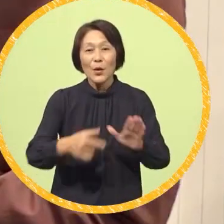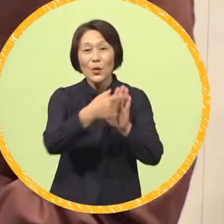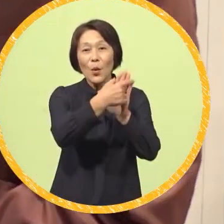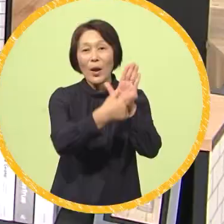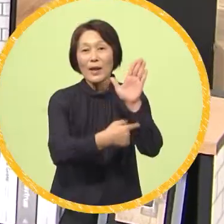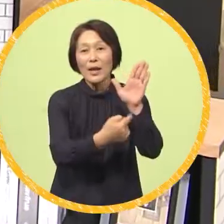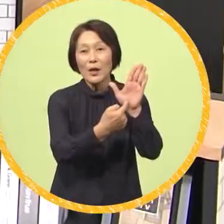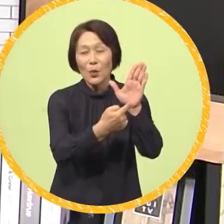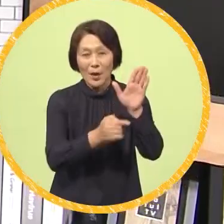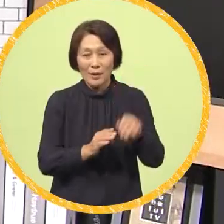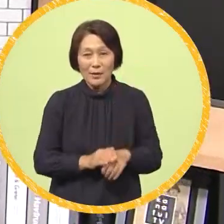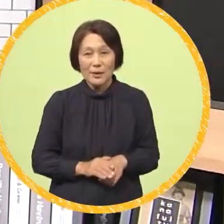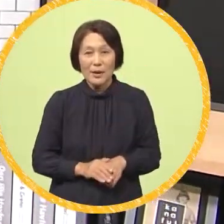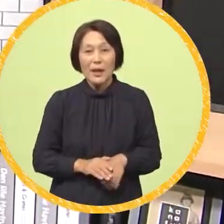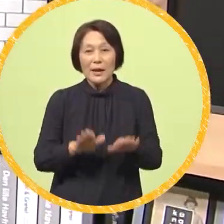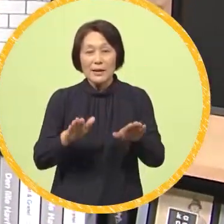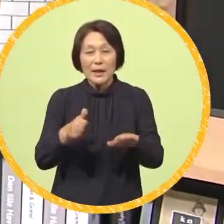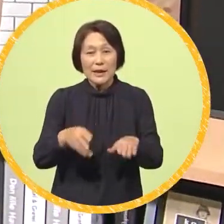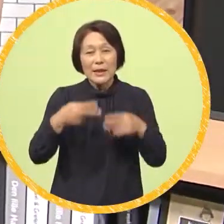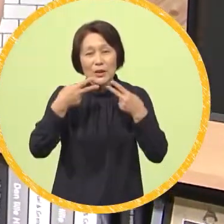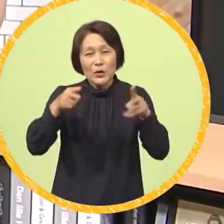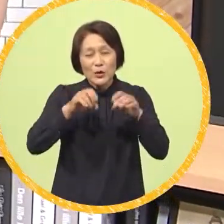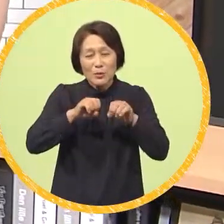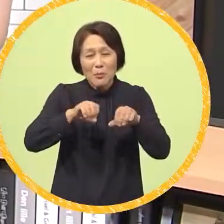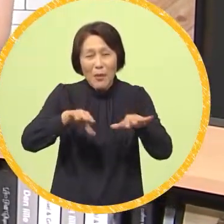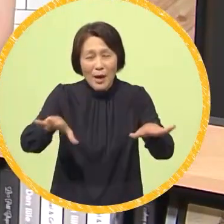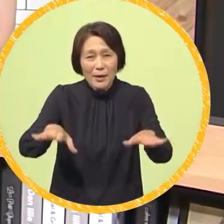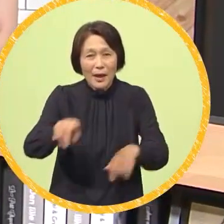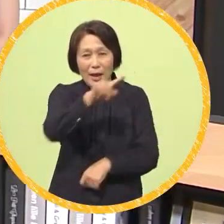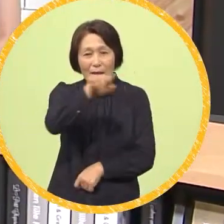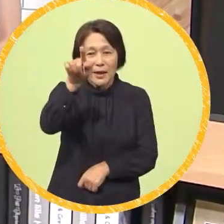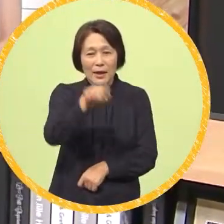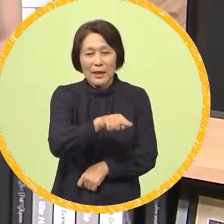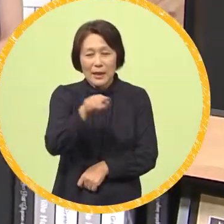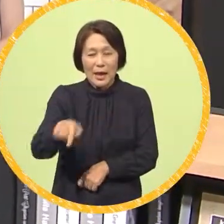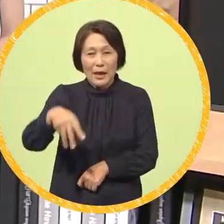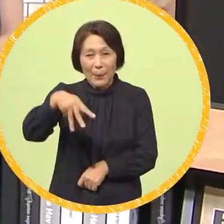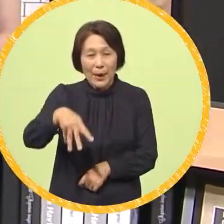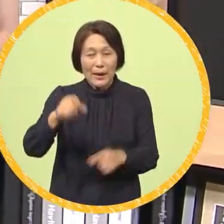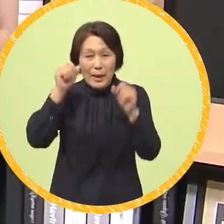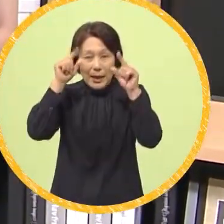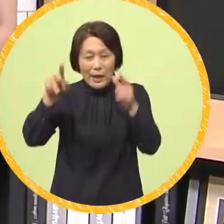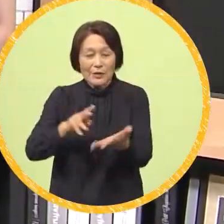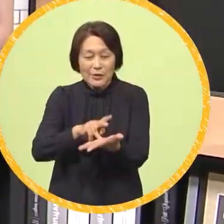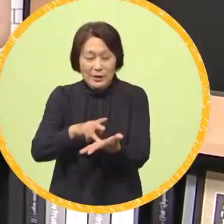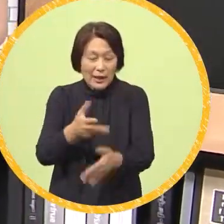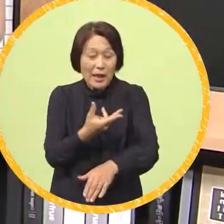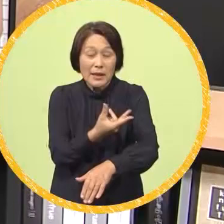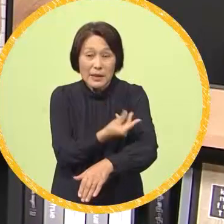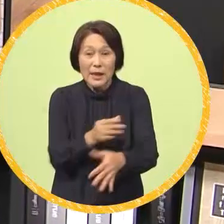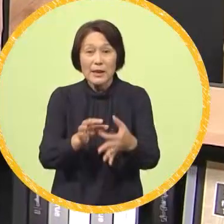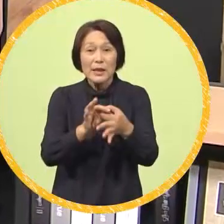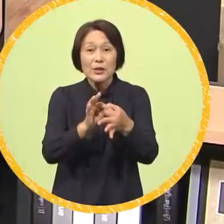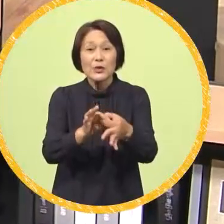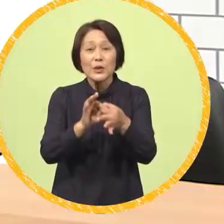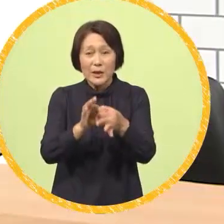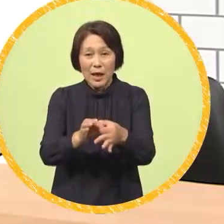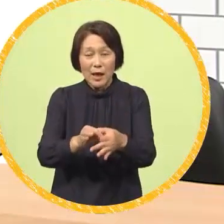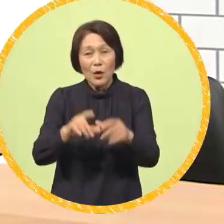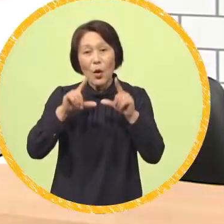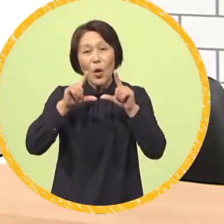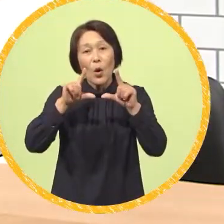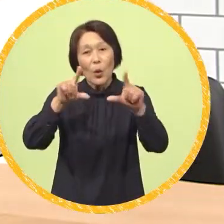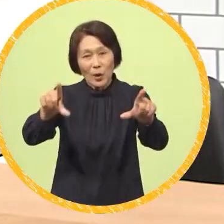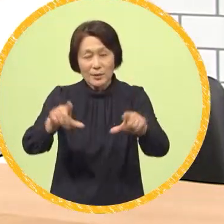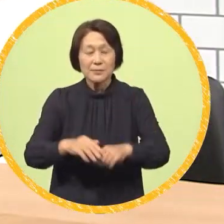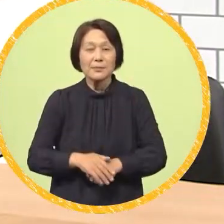題はですね、まあ、昨今ニュースを賑わしている大麻や覚醒剤といった薬物乱用についてご紹介したいと思います。 は